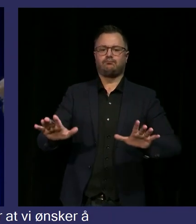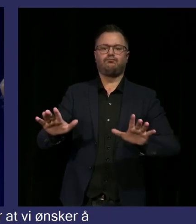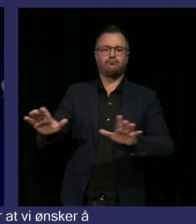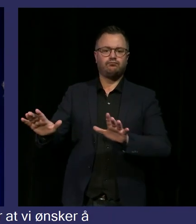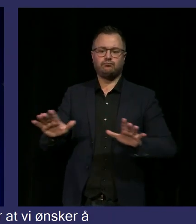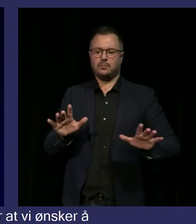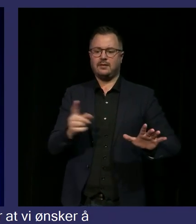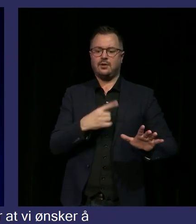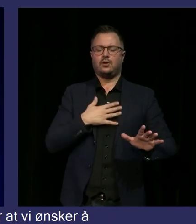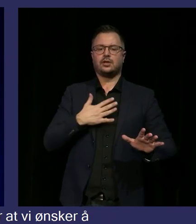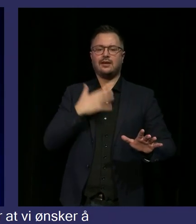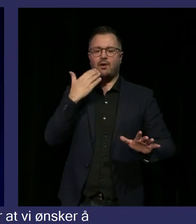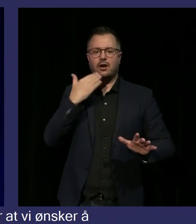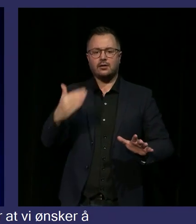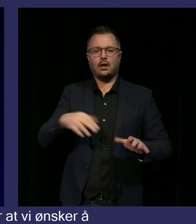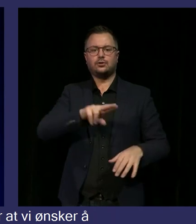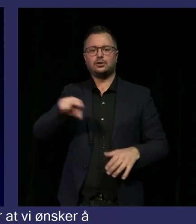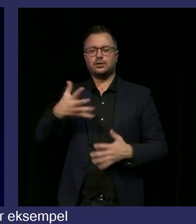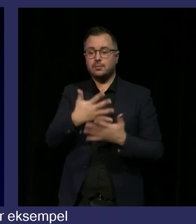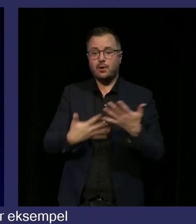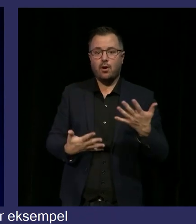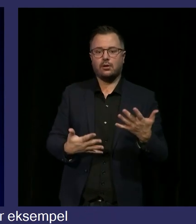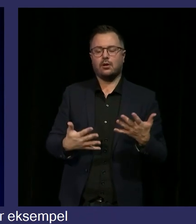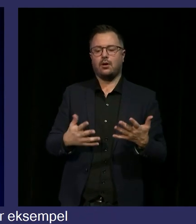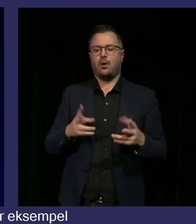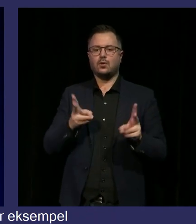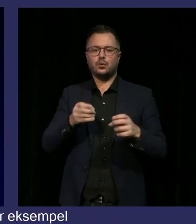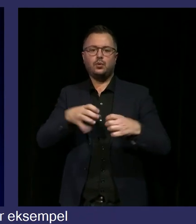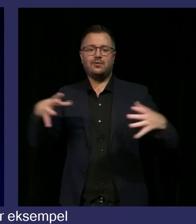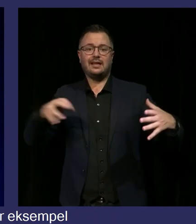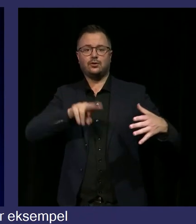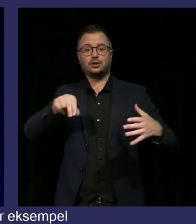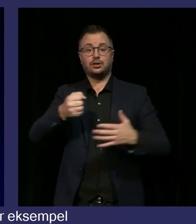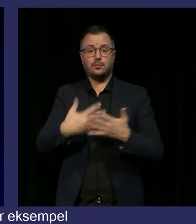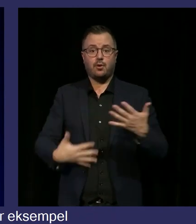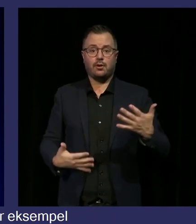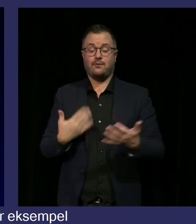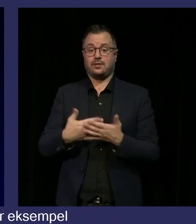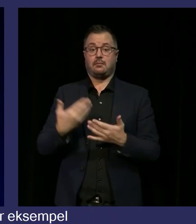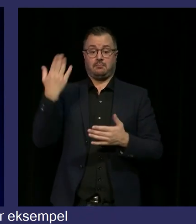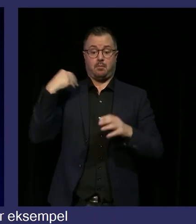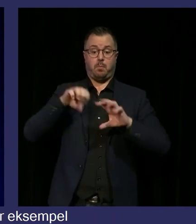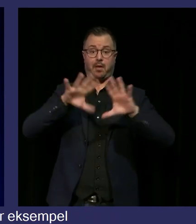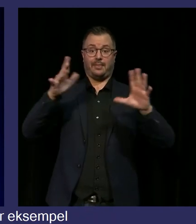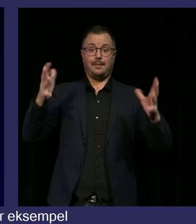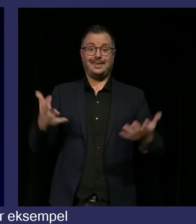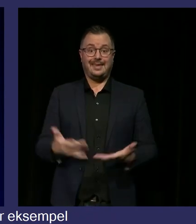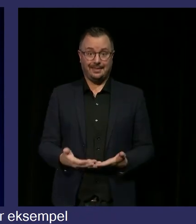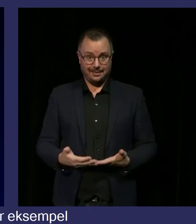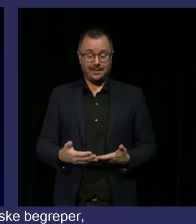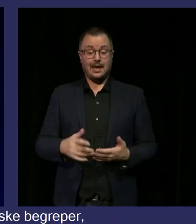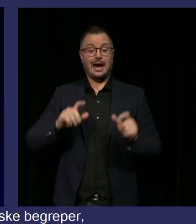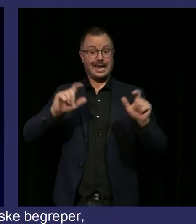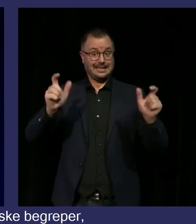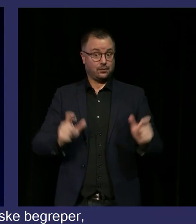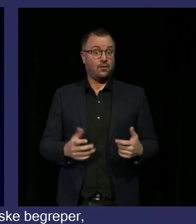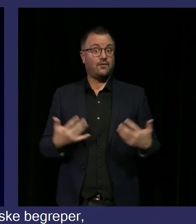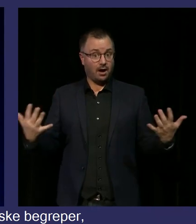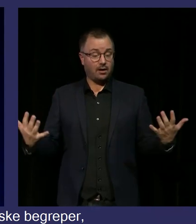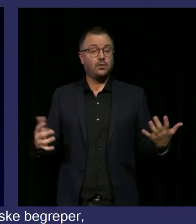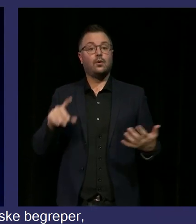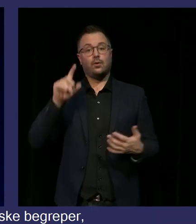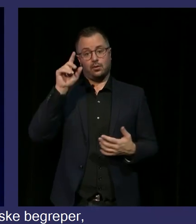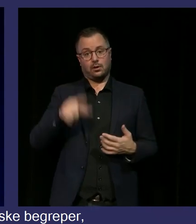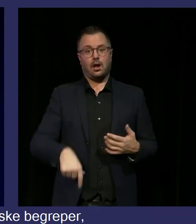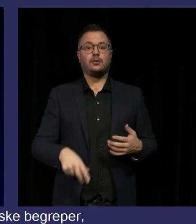ivareta det norske språket. Vi ønsker å altså, utvikle det norske språket. Tenk for eksempel under pandemien nå, så kunne jo risikoen ha vært at man tok til